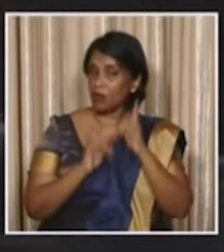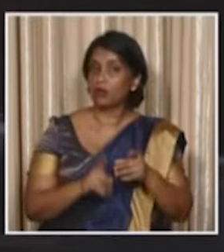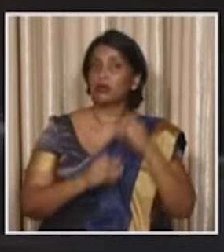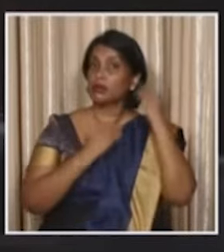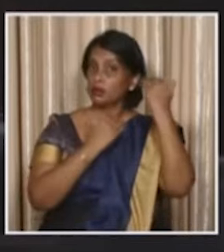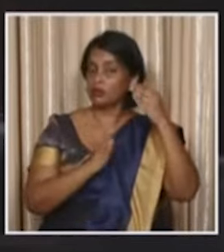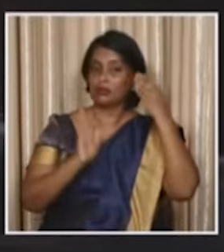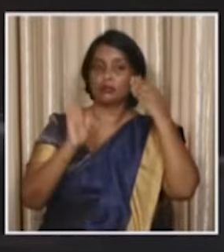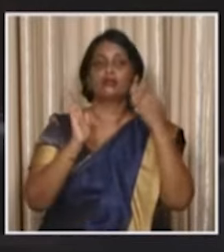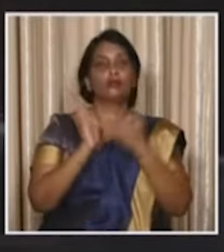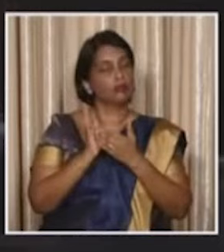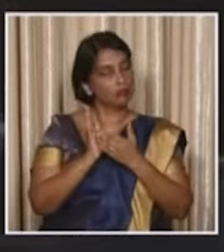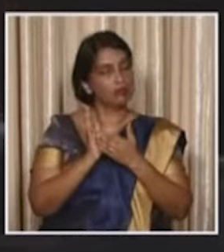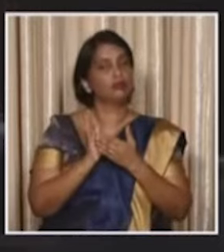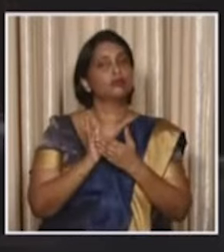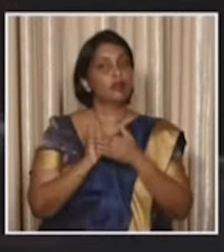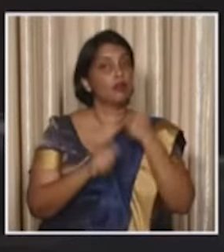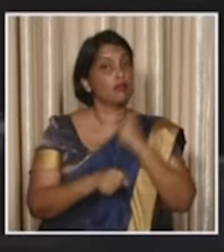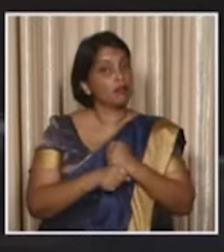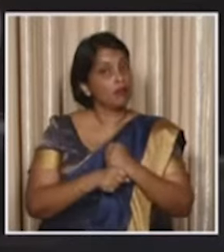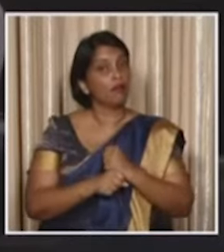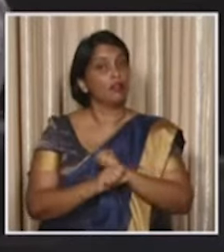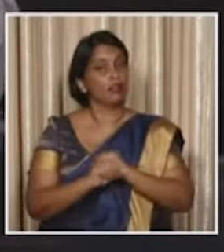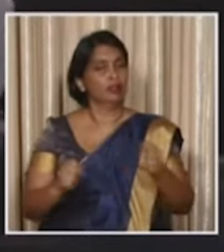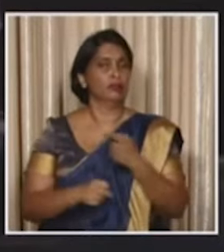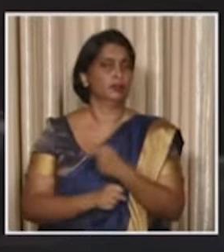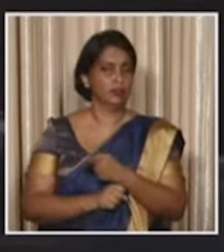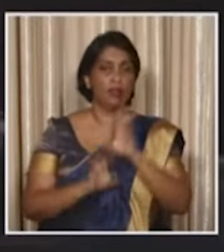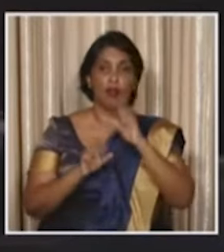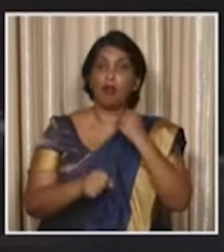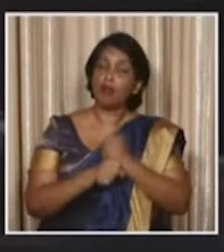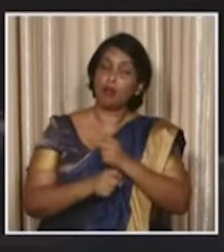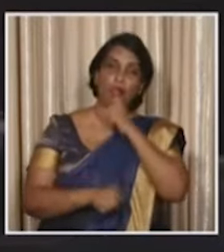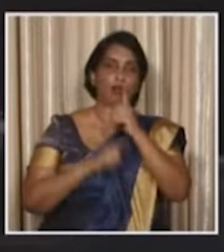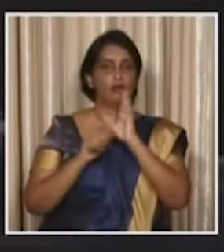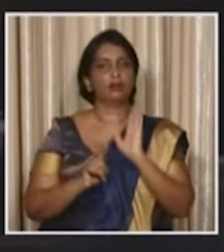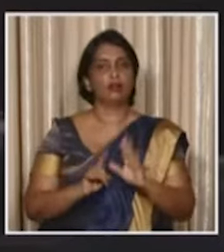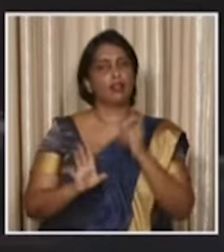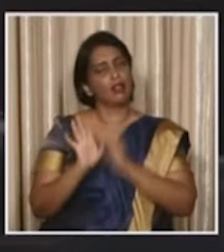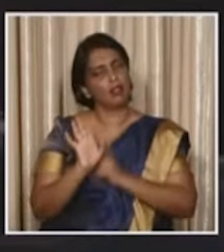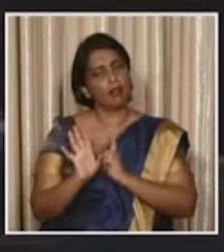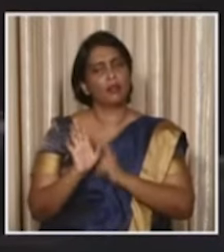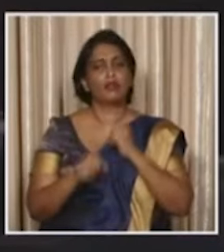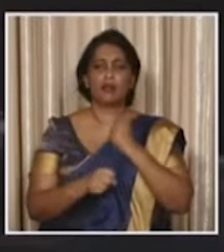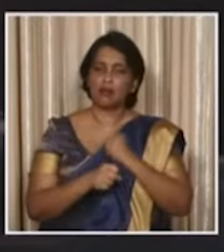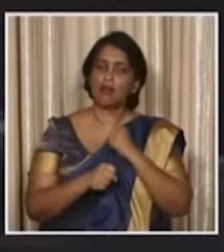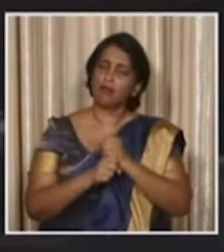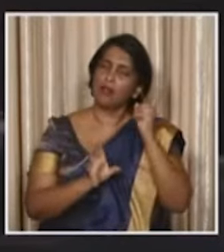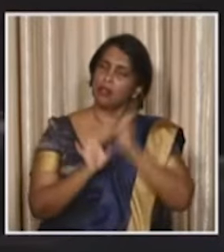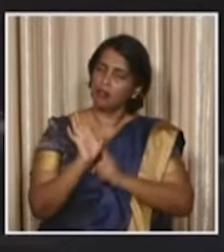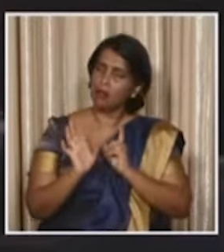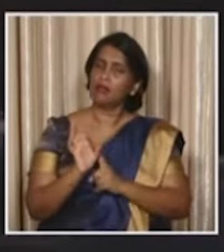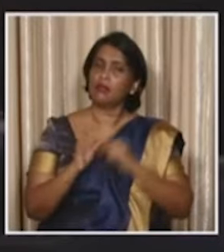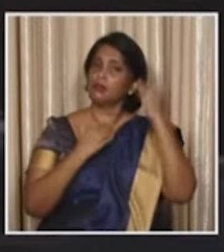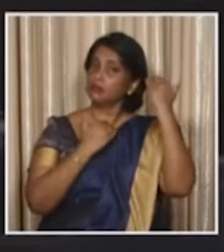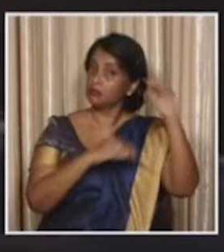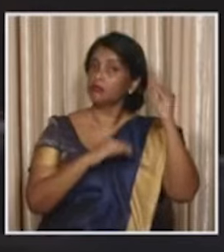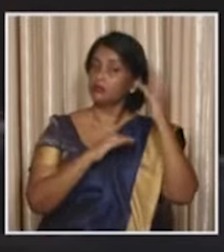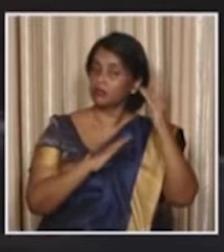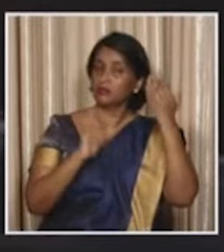එක්ස්පෝර්ට් ඔරියන්ටඩ් ඉකොනොමි එකක් ආණ්ඩුව නොකරන්නෙත් ඒක. හැබැයි ආණ්ඩුව කතා කරනවා. හැමදාම හැම ආණ්ඩුවක්ම